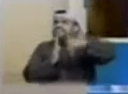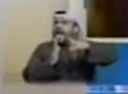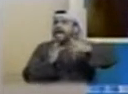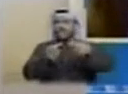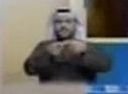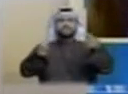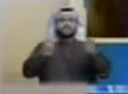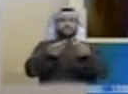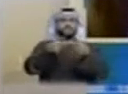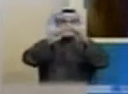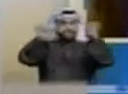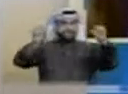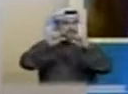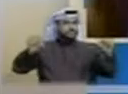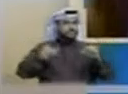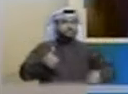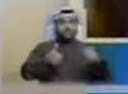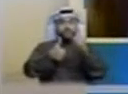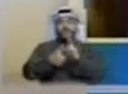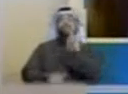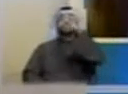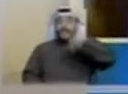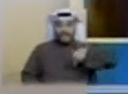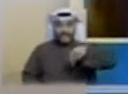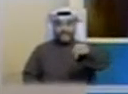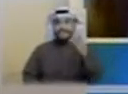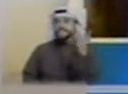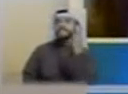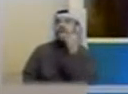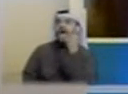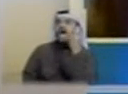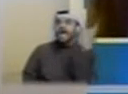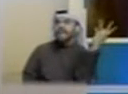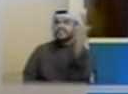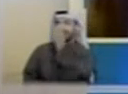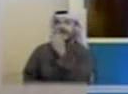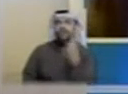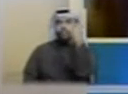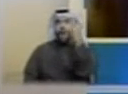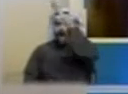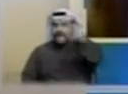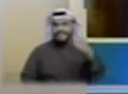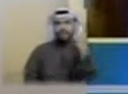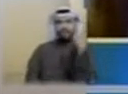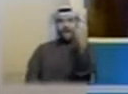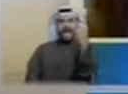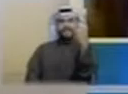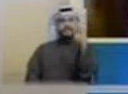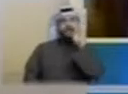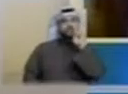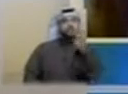ودار في الاجتماع يكمن في الآتي، بأن من 1/1 أخوي مطر وصاعدا راح يكون هناك ارتباط بمدة